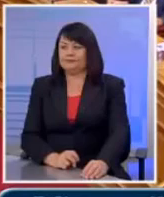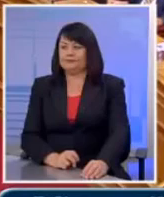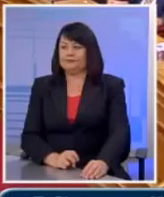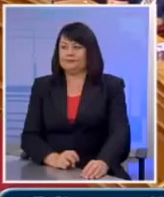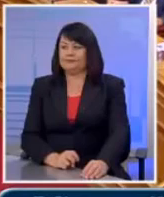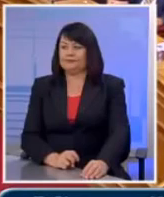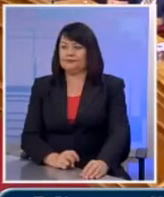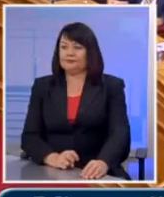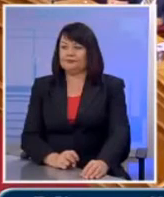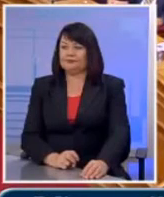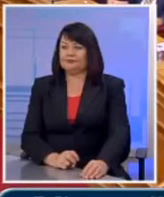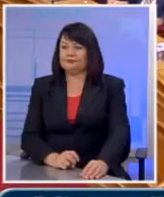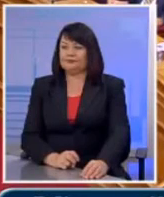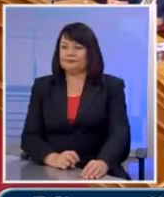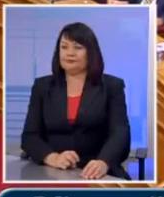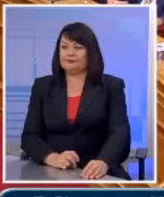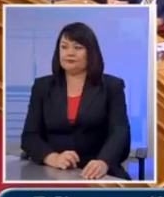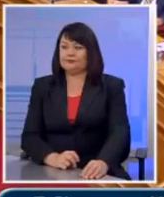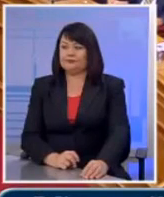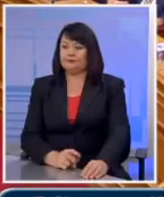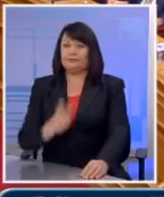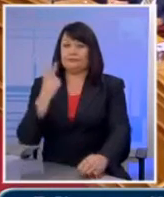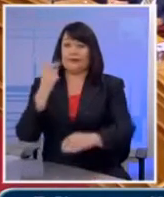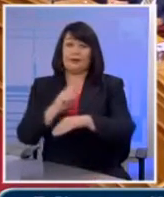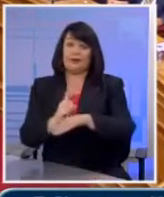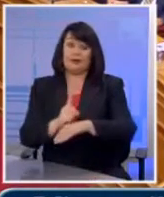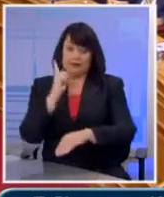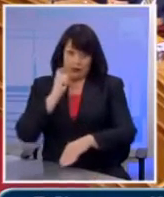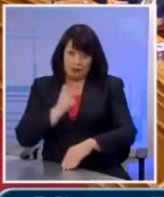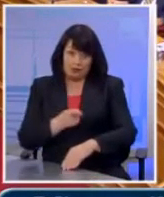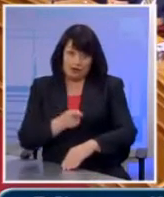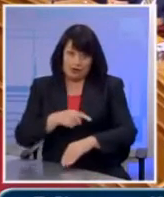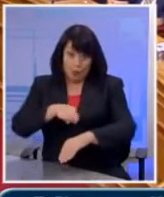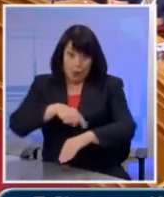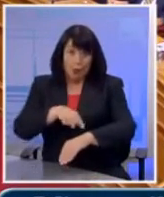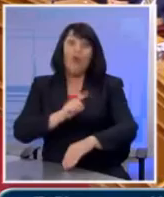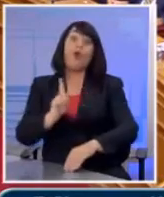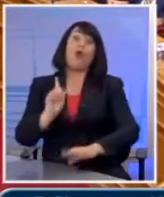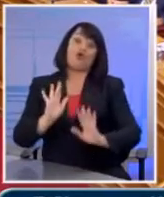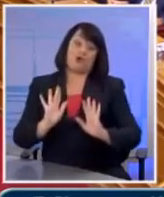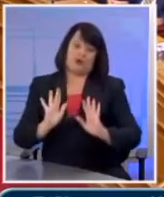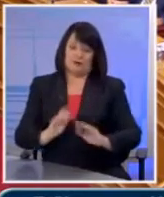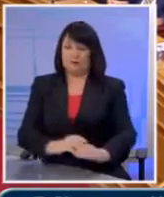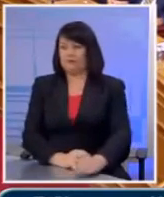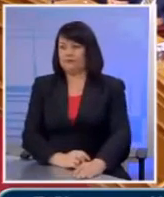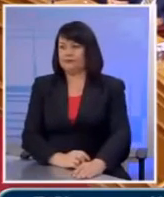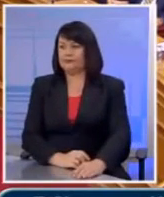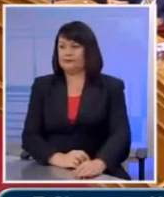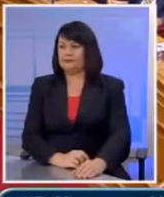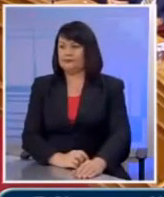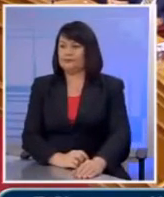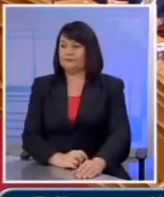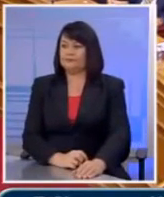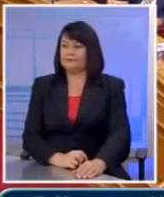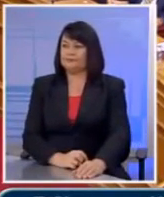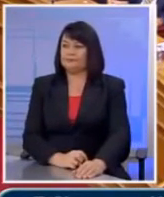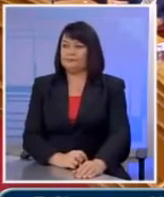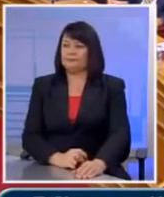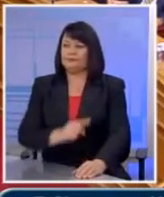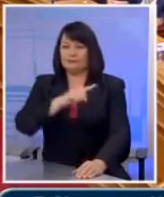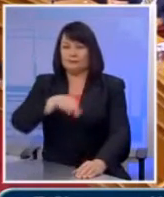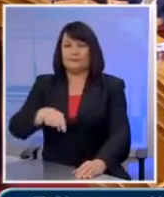Μπες περιπτώσει από μικροφόνο, αλλά για δύο λεπτά, έτσι. Ναι. Να το γνωρίζετε. Δεν θα σας δώσω παραπάνω χρόνο. Πρόεδρε, έρχομαι εδώ για να καταθέσω